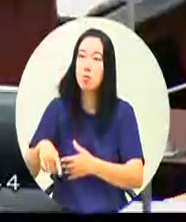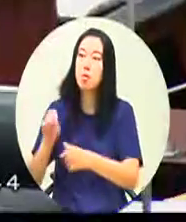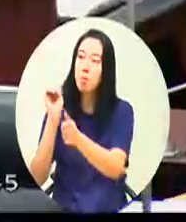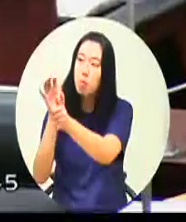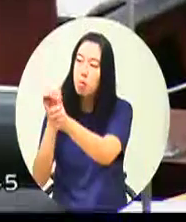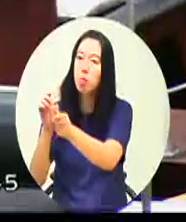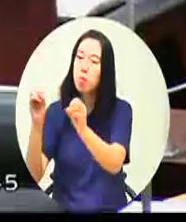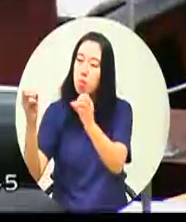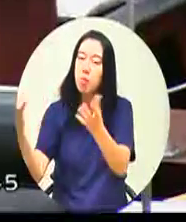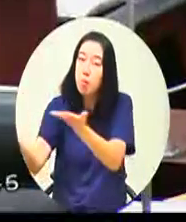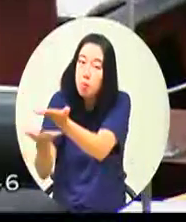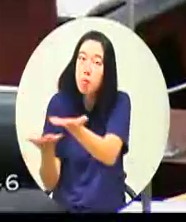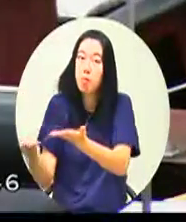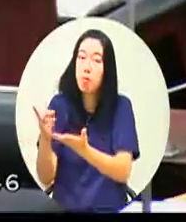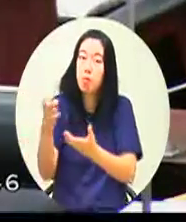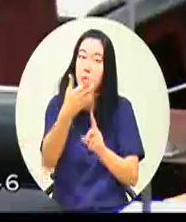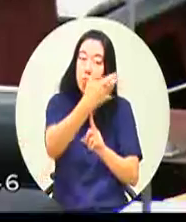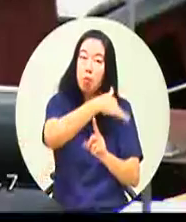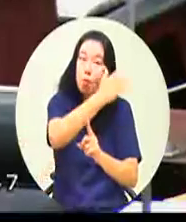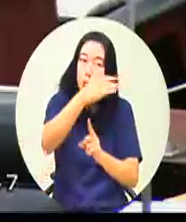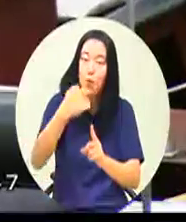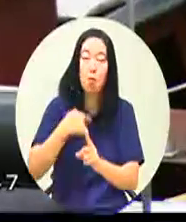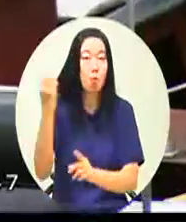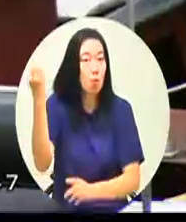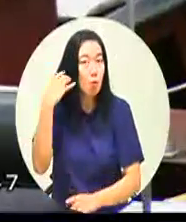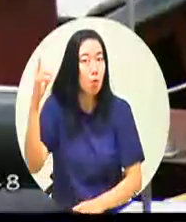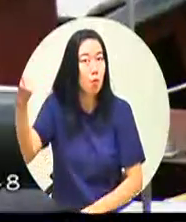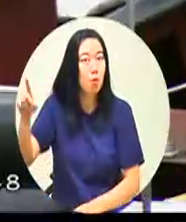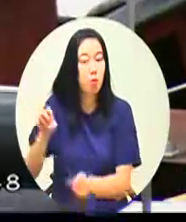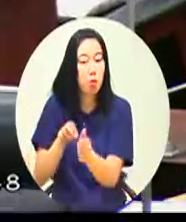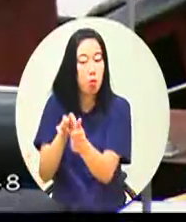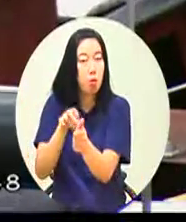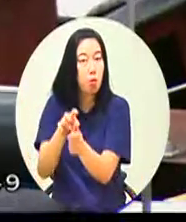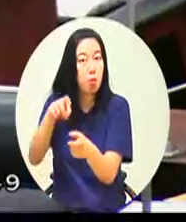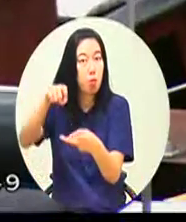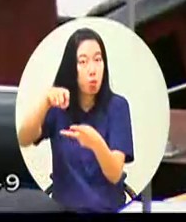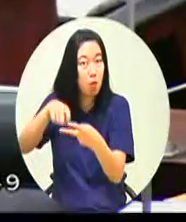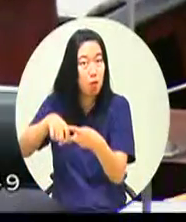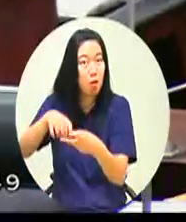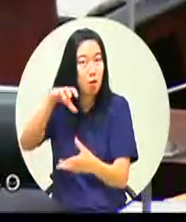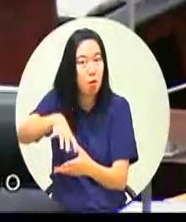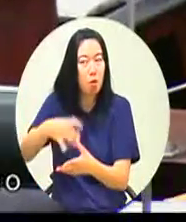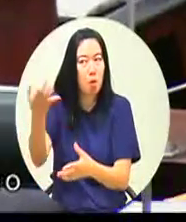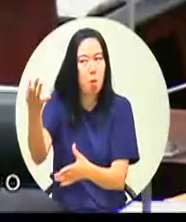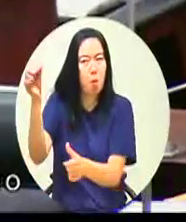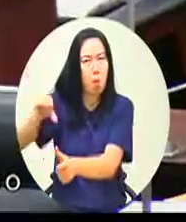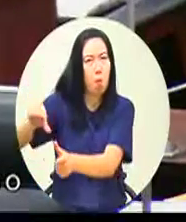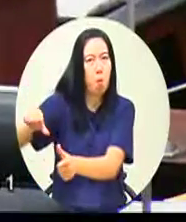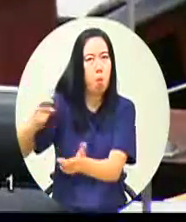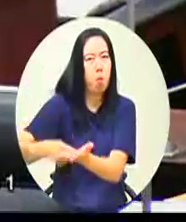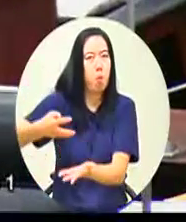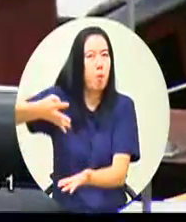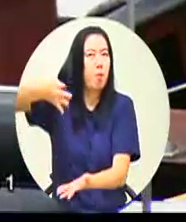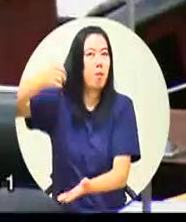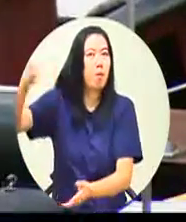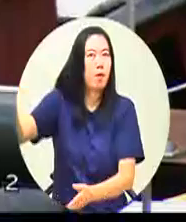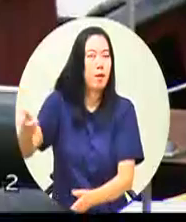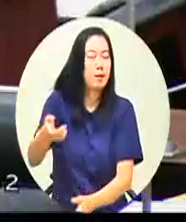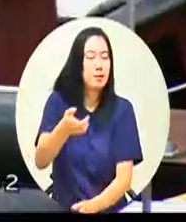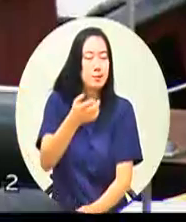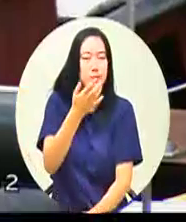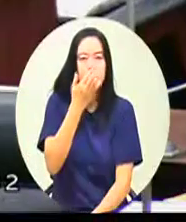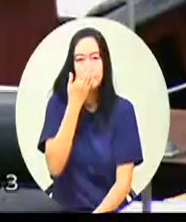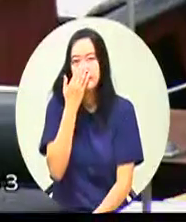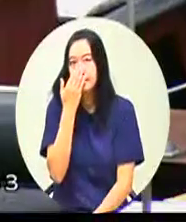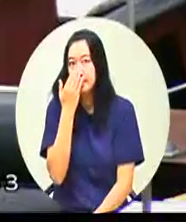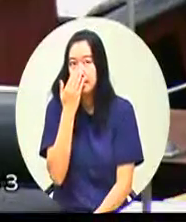者？因基山吼，我听讲，吼迄个阳光处罚钱，我敢会惊死啦。煞无遐包厢无人敢来标，但无